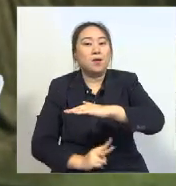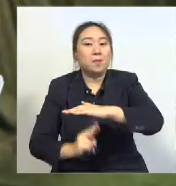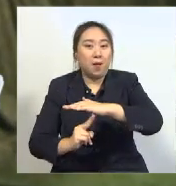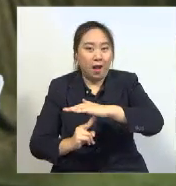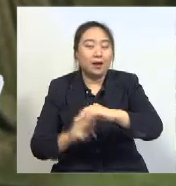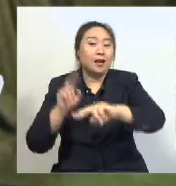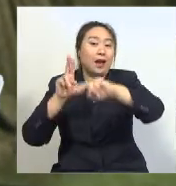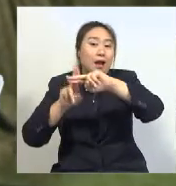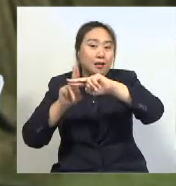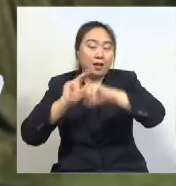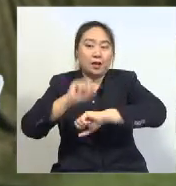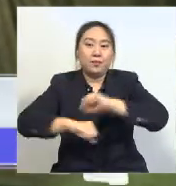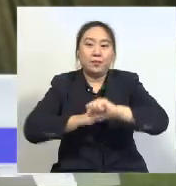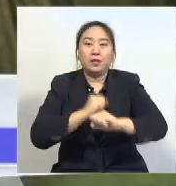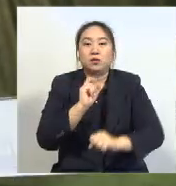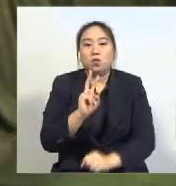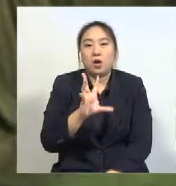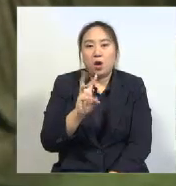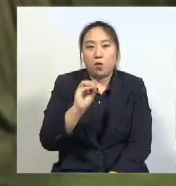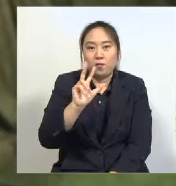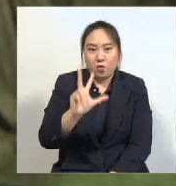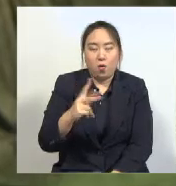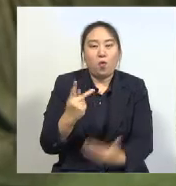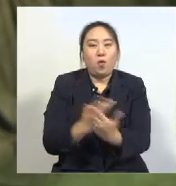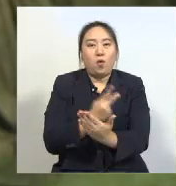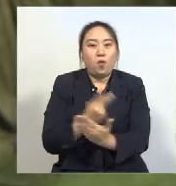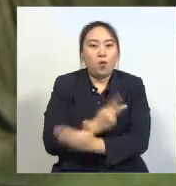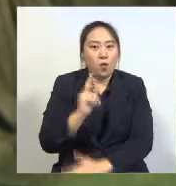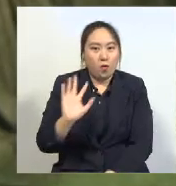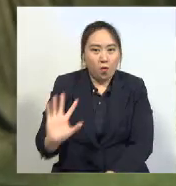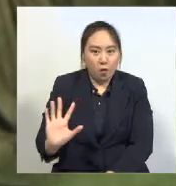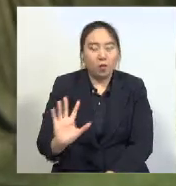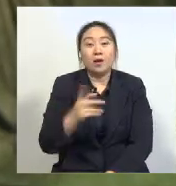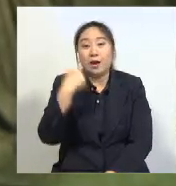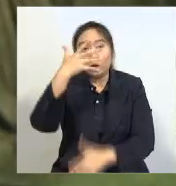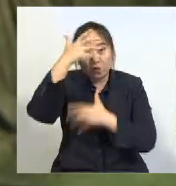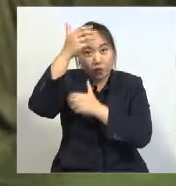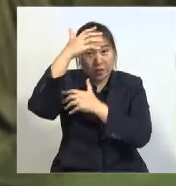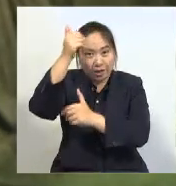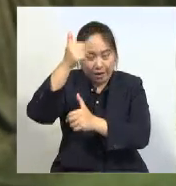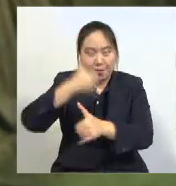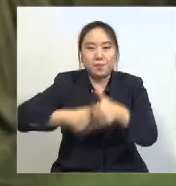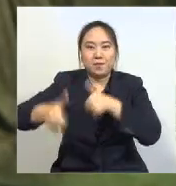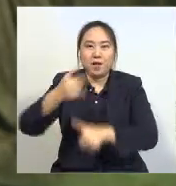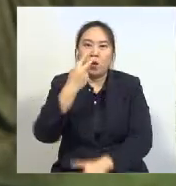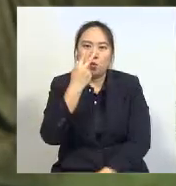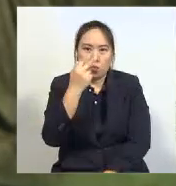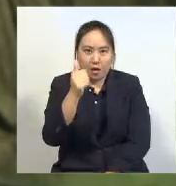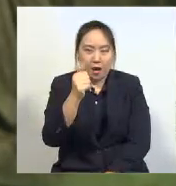และงานการชาติประจำปี2562ของจังหวัดกาญจนบุรีซึ่งใครสนใจนะครับก็สามารถมาชมได้ในช่ว